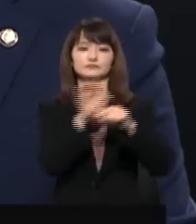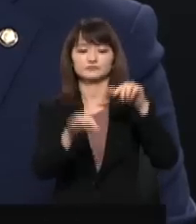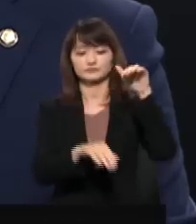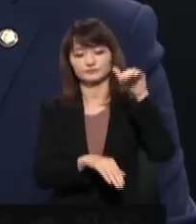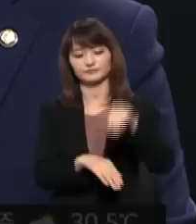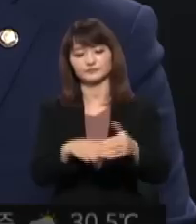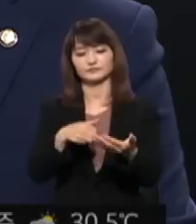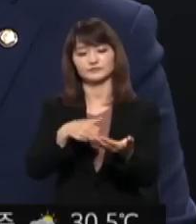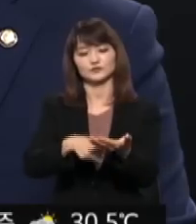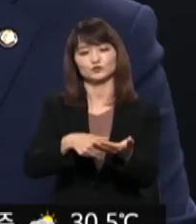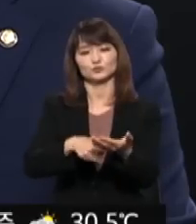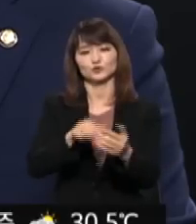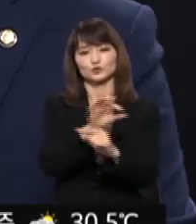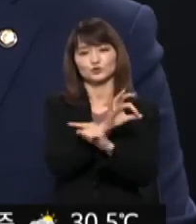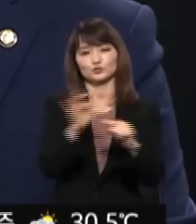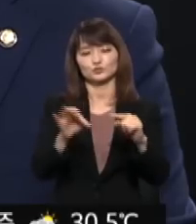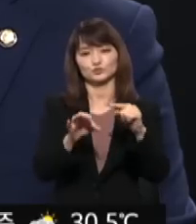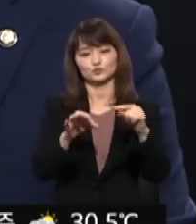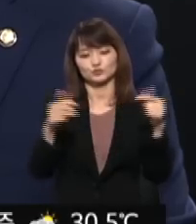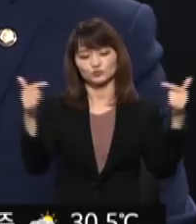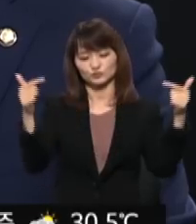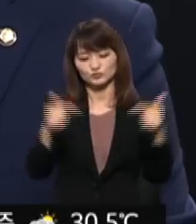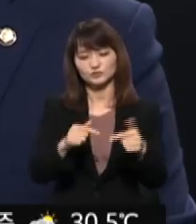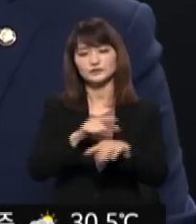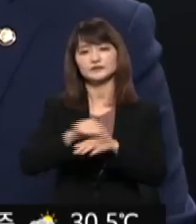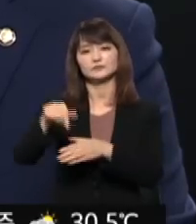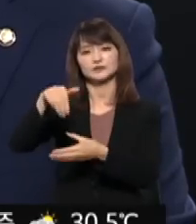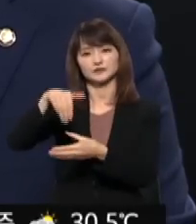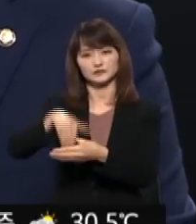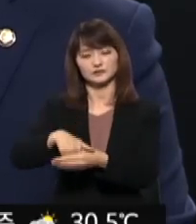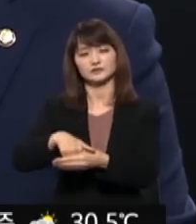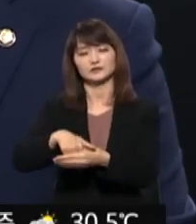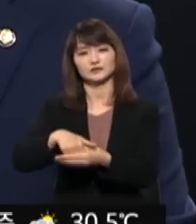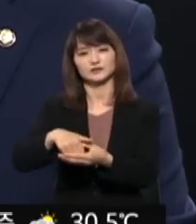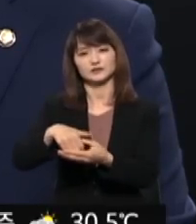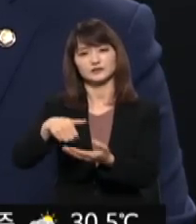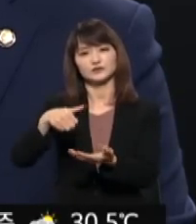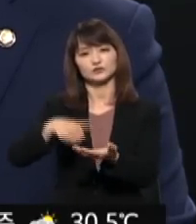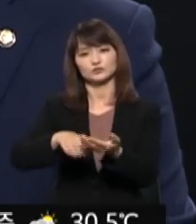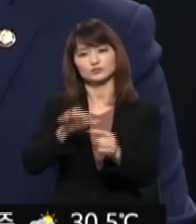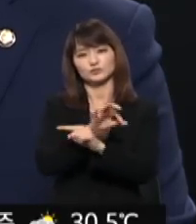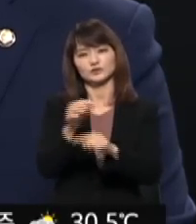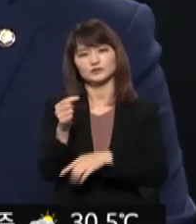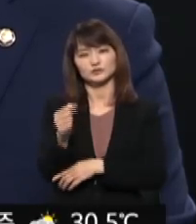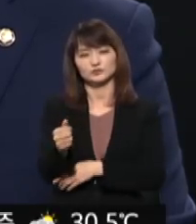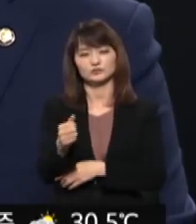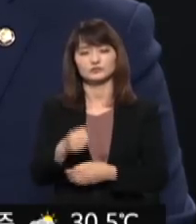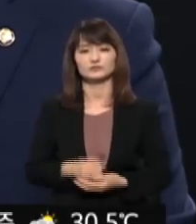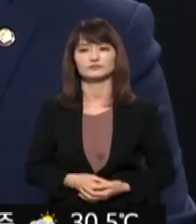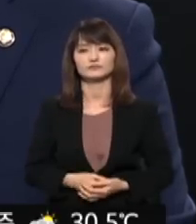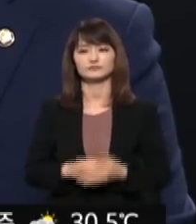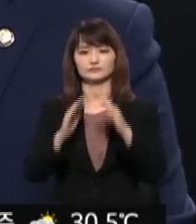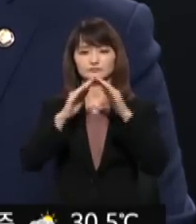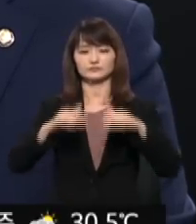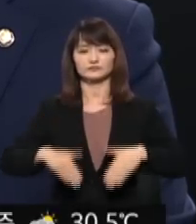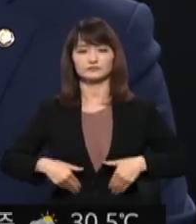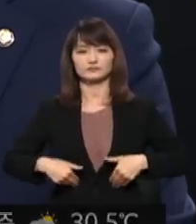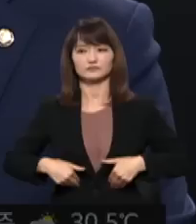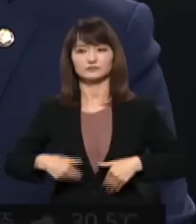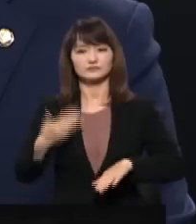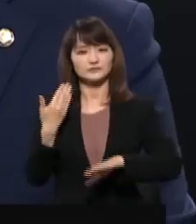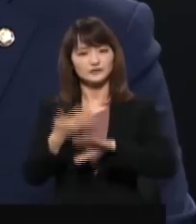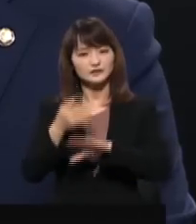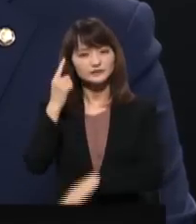떨어지고 득표율 저 투표율도 많이 떨어지고 지방선거에서도 그랬고 이런게 연속이 되다 보면 호남은 또 다른